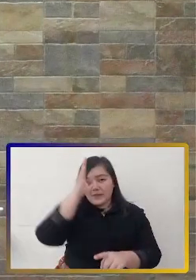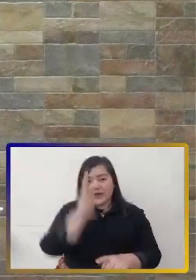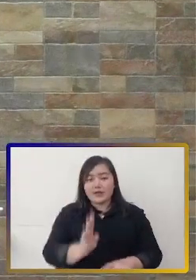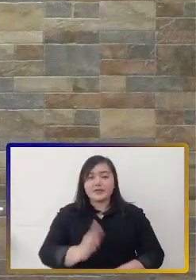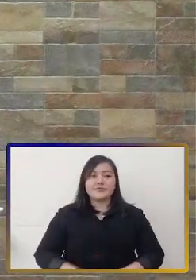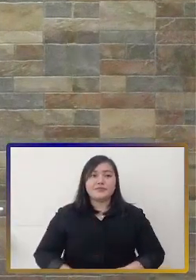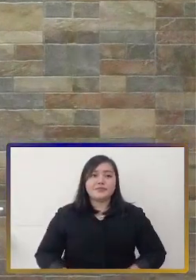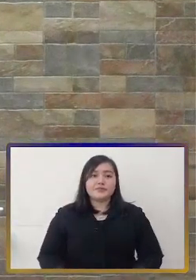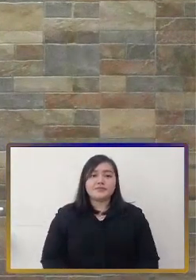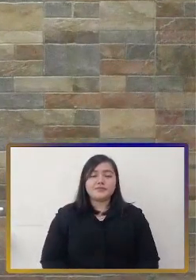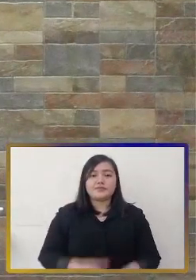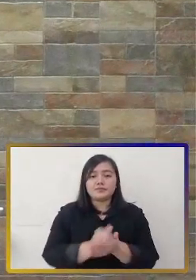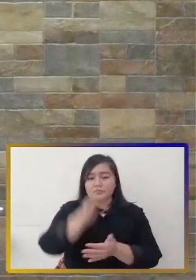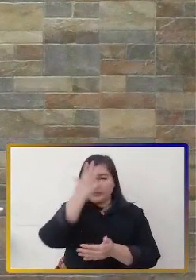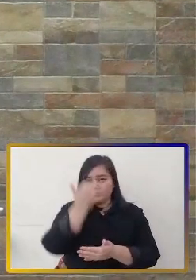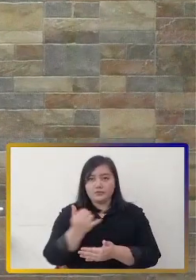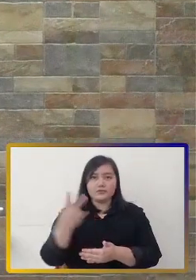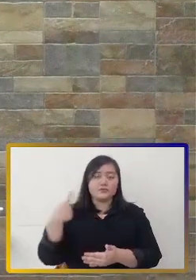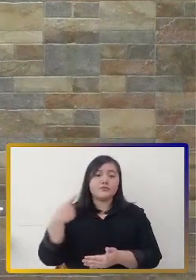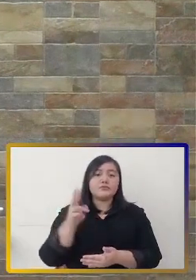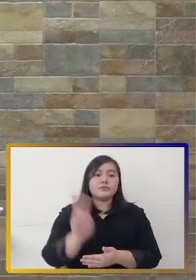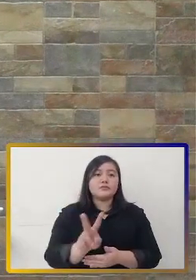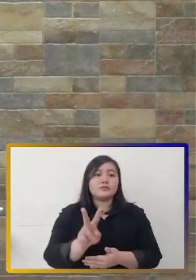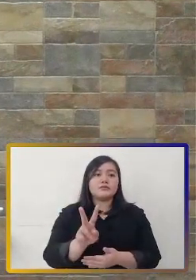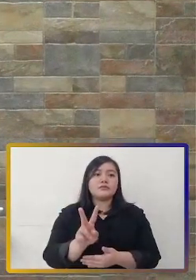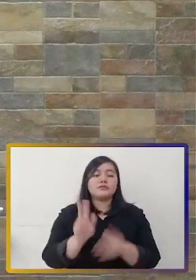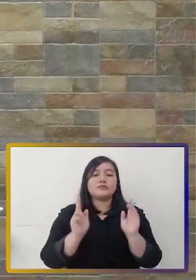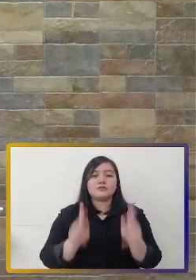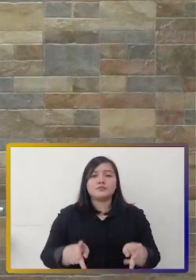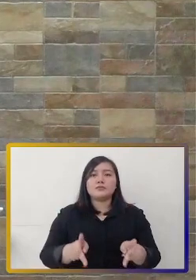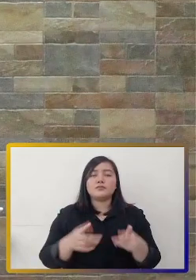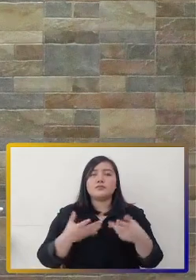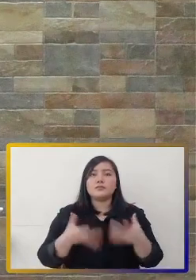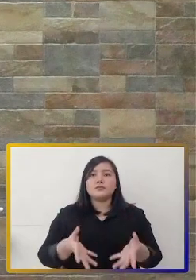na kagad dalawang personalities na dapat nating